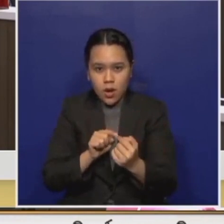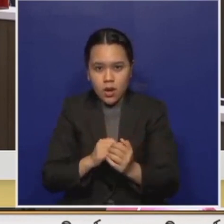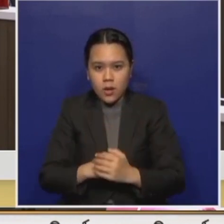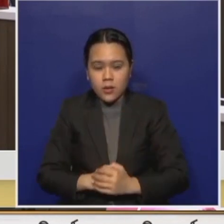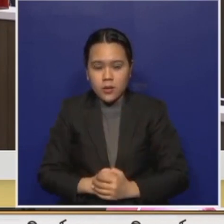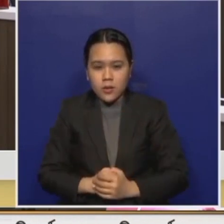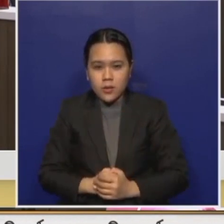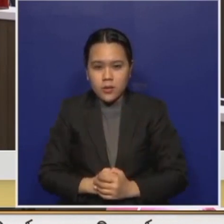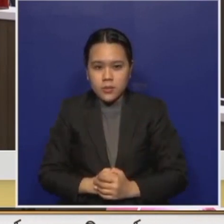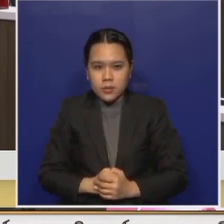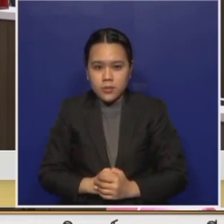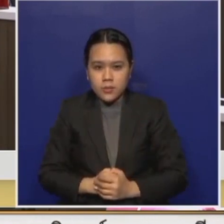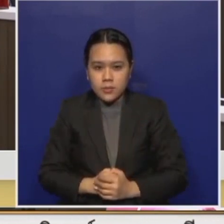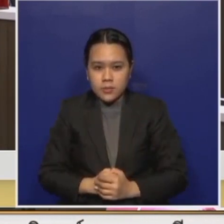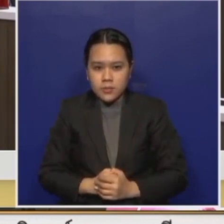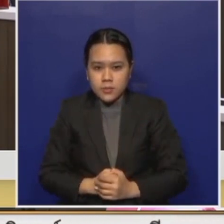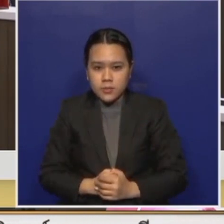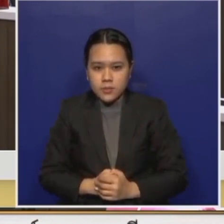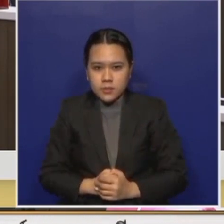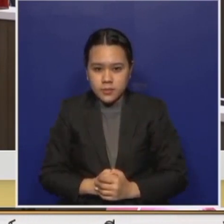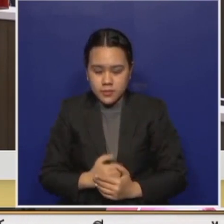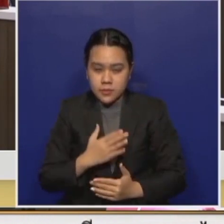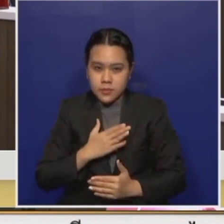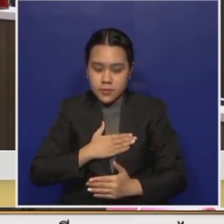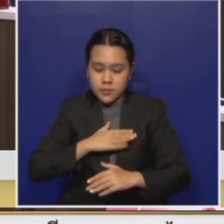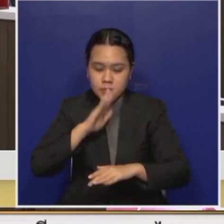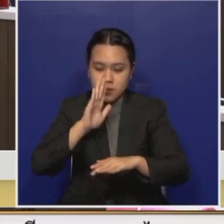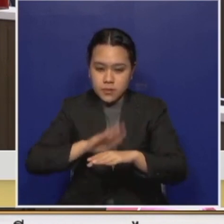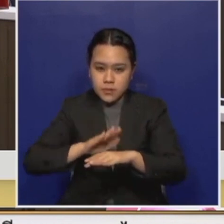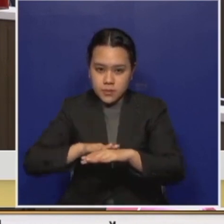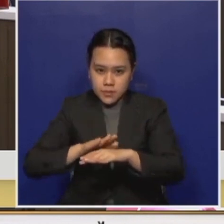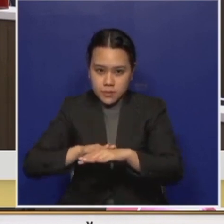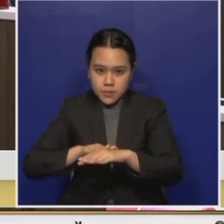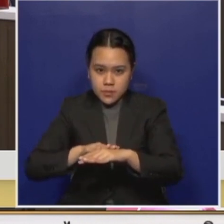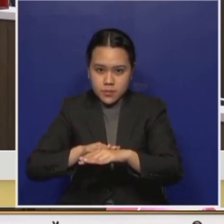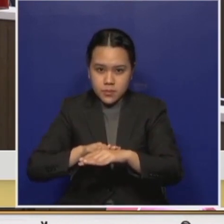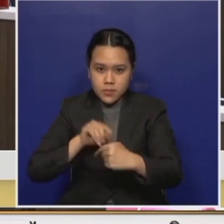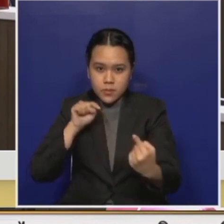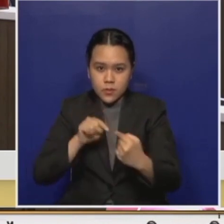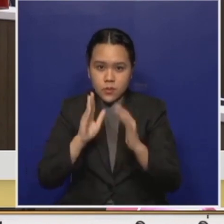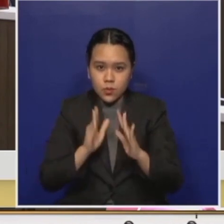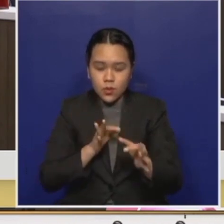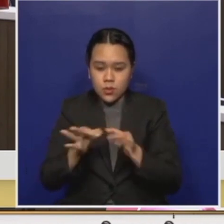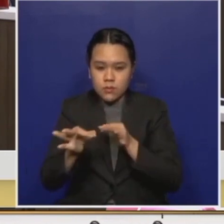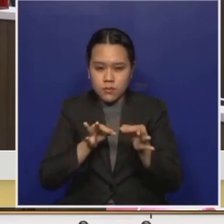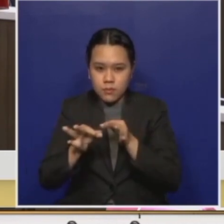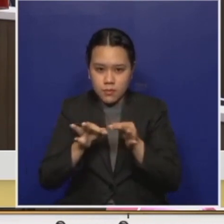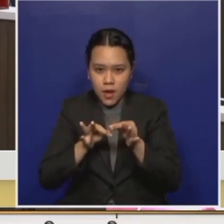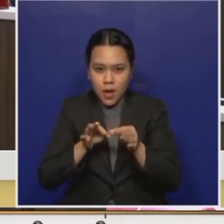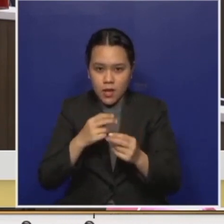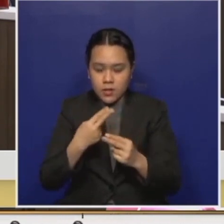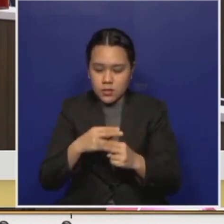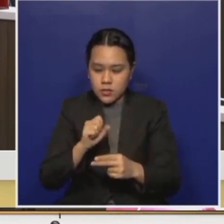ผมตองมาย้ำต่อเพราผู้อภิบรายนะครับท่านประทานวฟสุดิคางแสง ได้เปิดปเด็ี้ไป